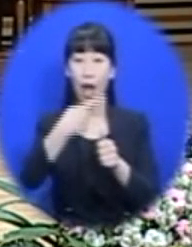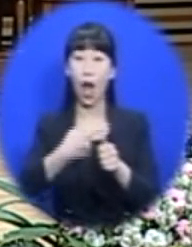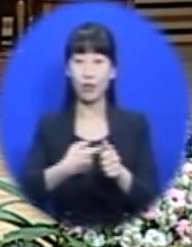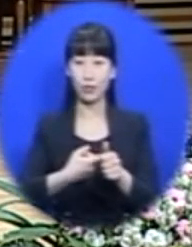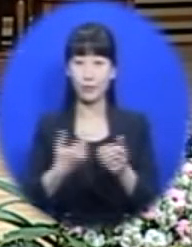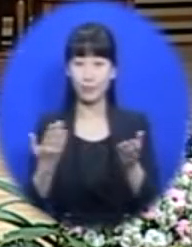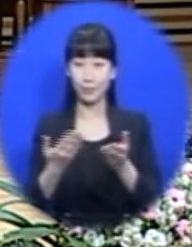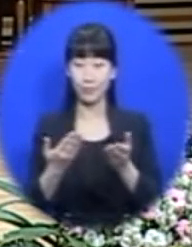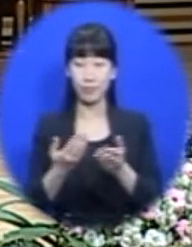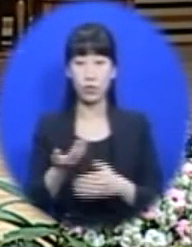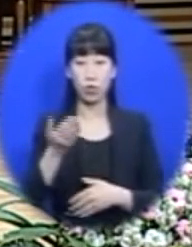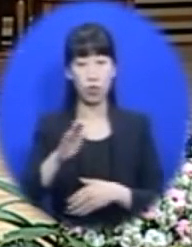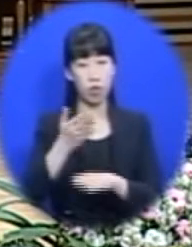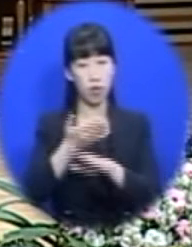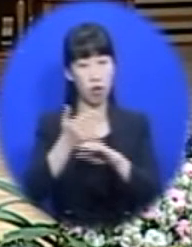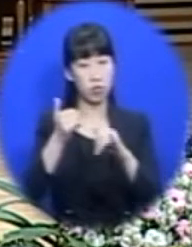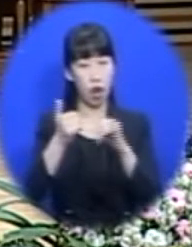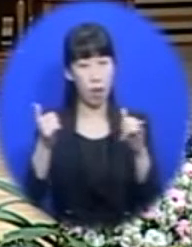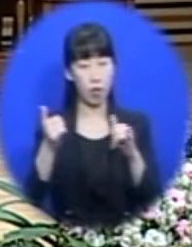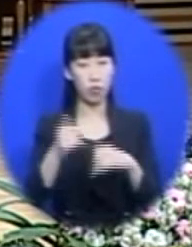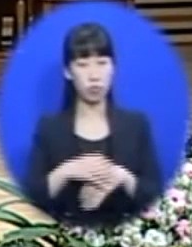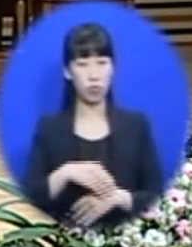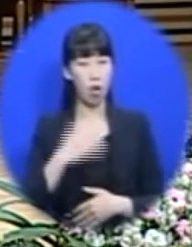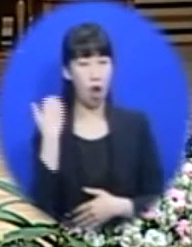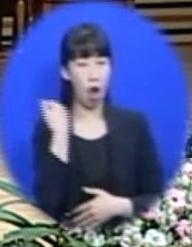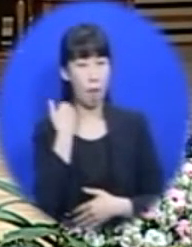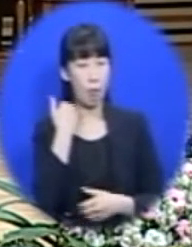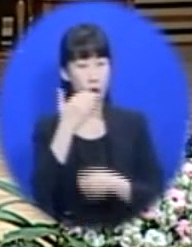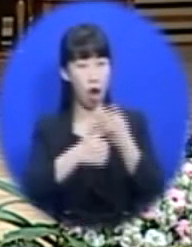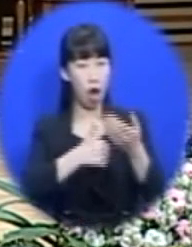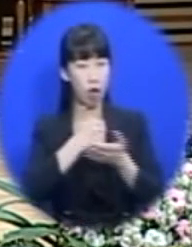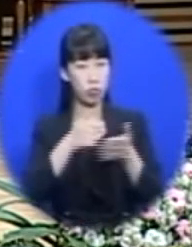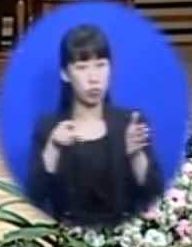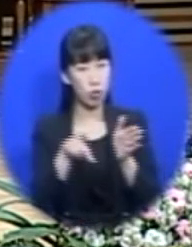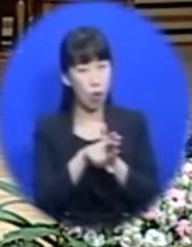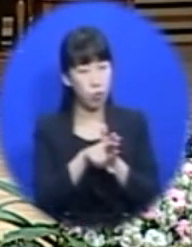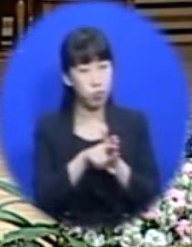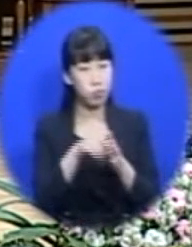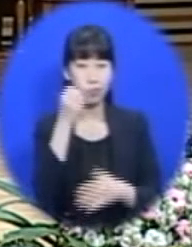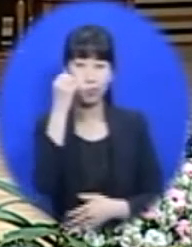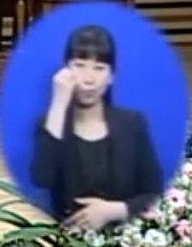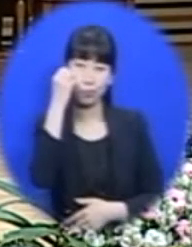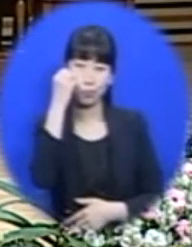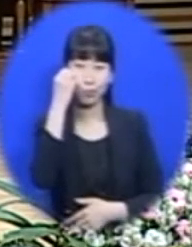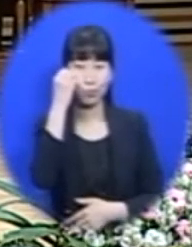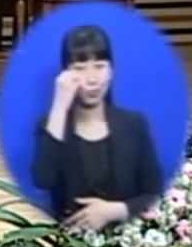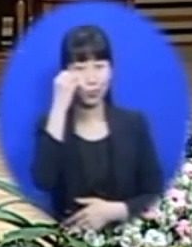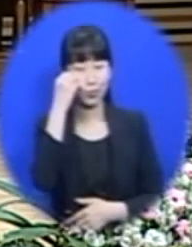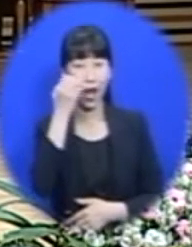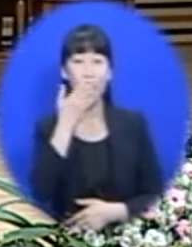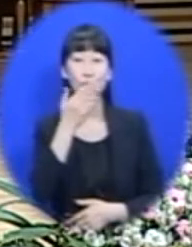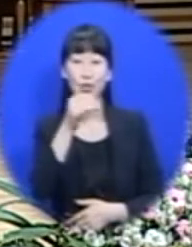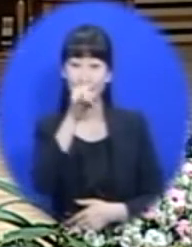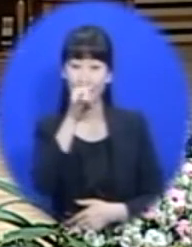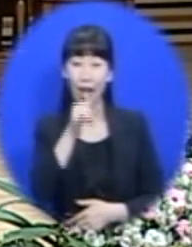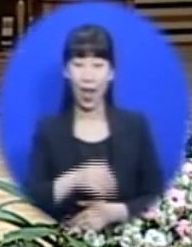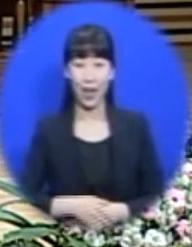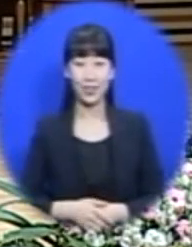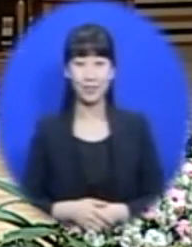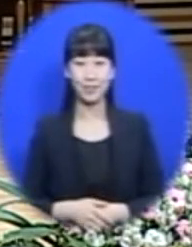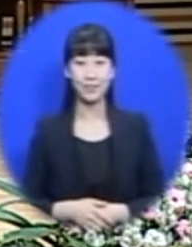어떤 분들에게는 보이지 않는 하나님을 믿는다는 게 참 이상하게 생각이 될 만한 일이기도 합니다. 그런